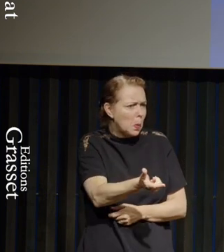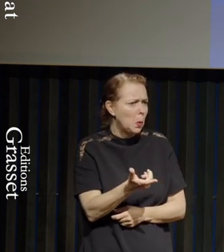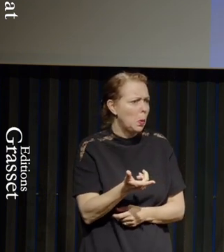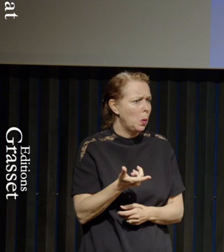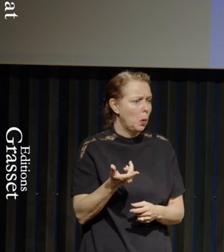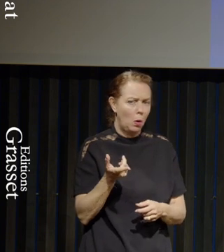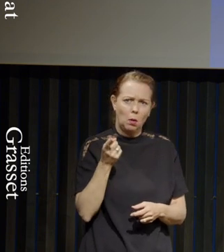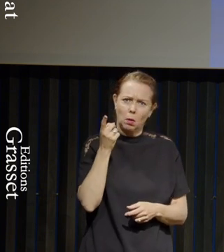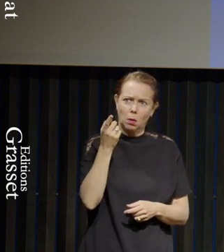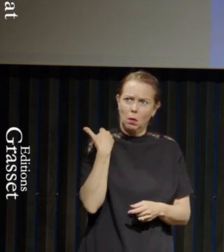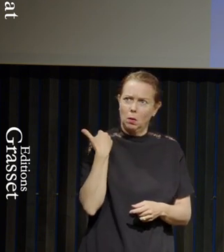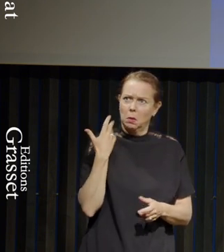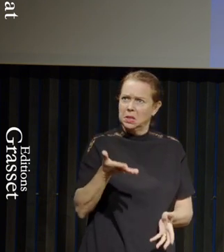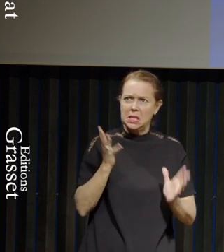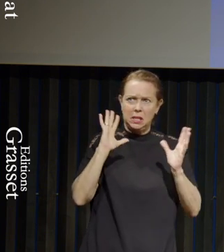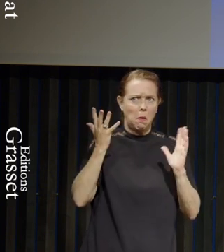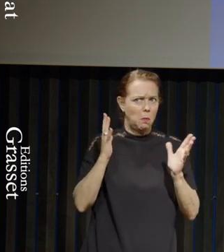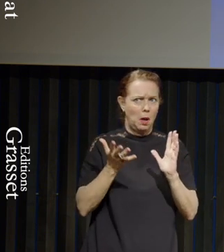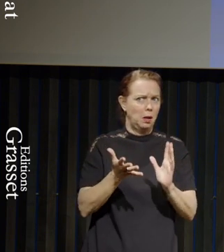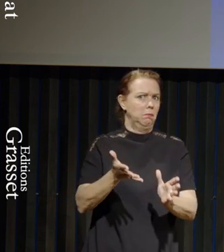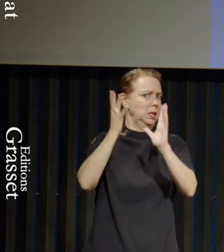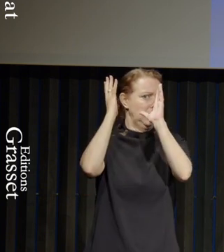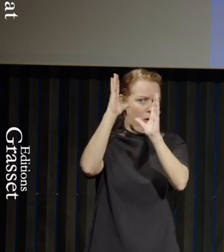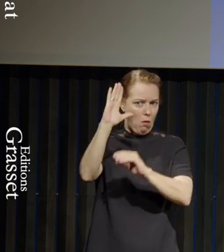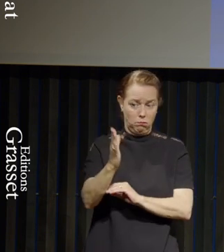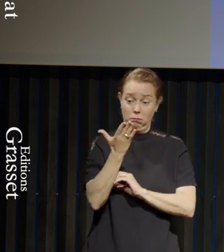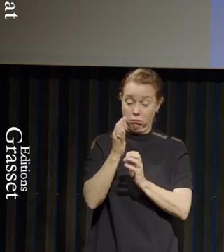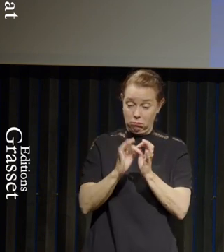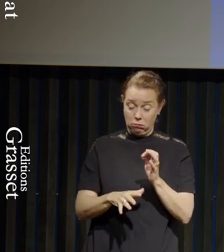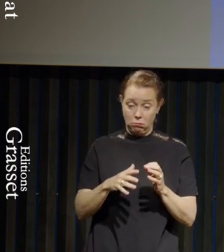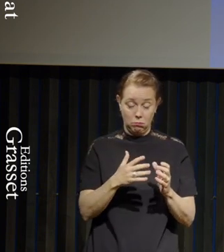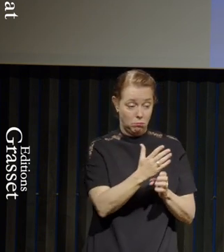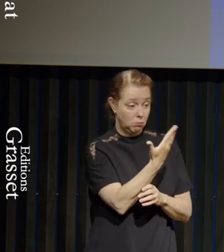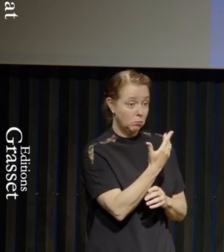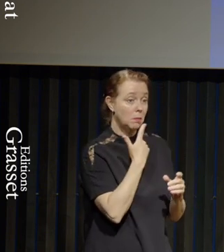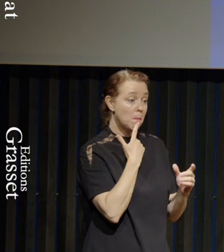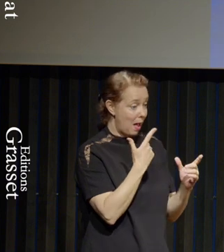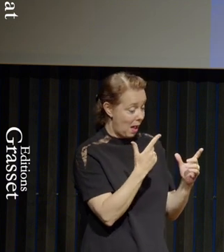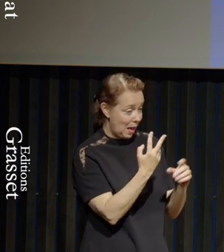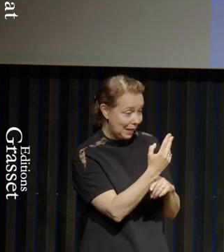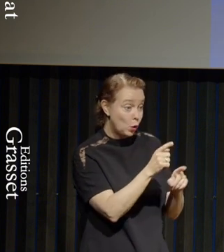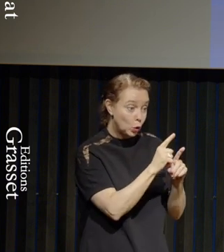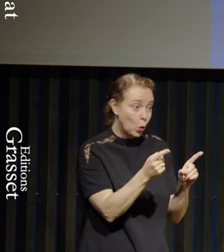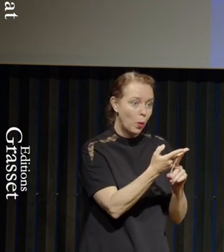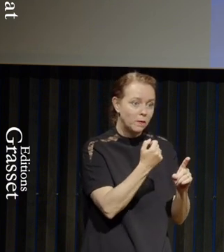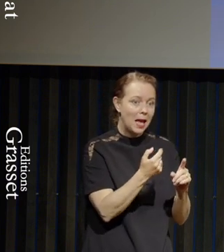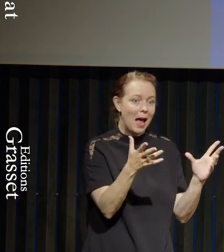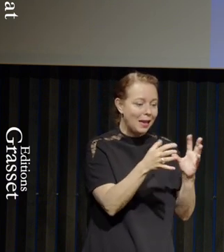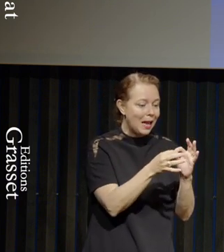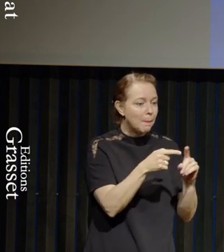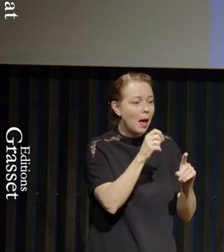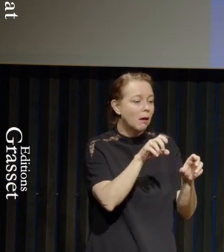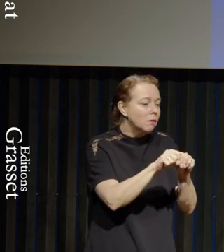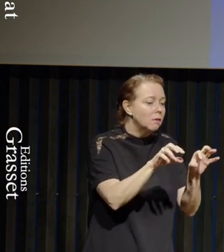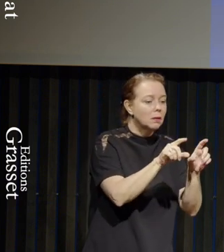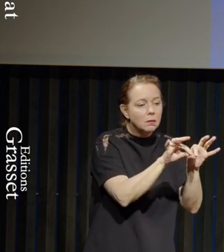qui datent au plus d'une dizaine d'années, qui montre que ce lien n'est pas un lien de superposition, mais un lien de parenté. Et alors, on peut aller